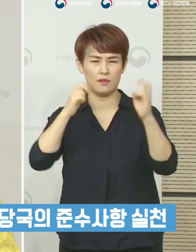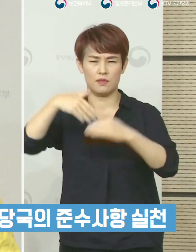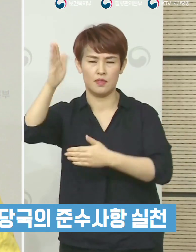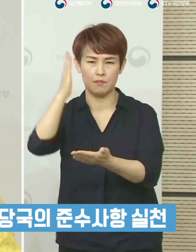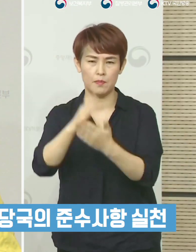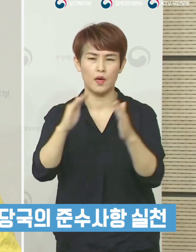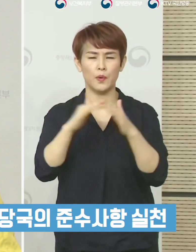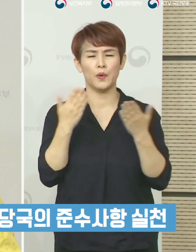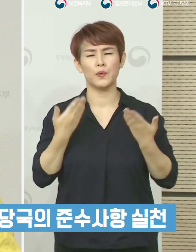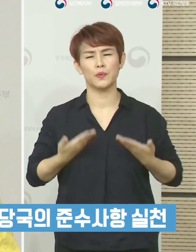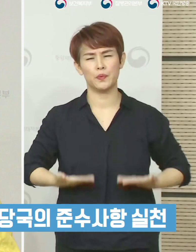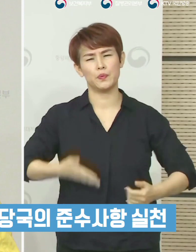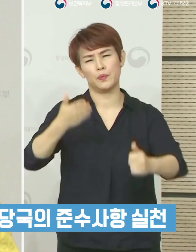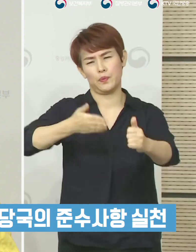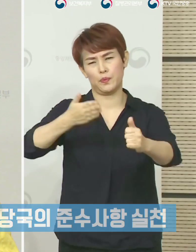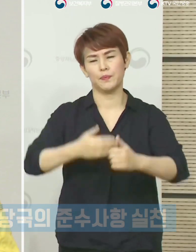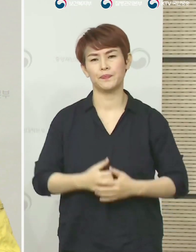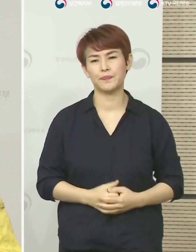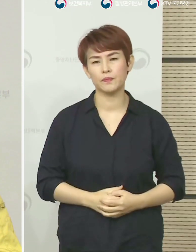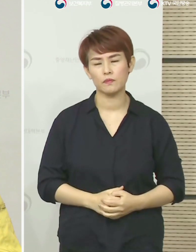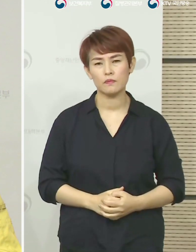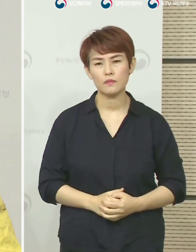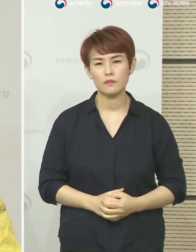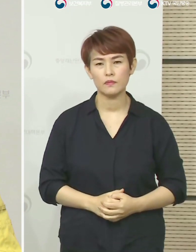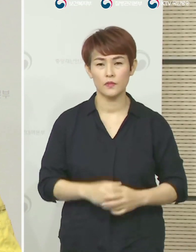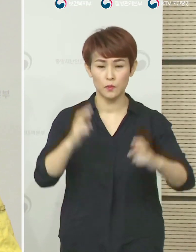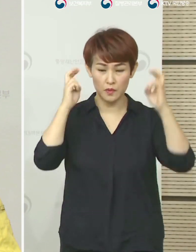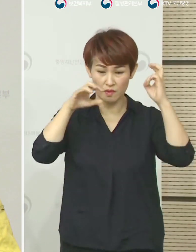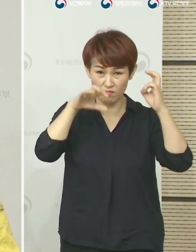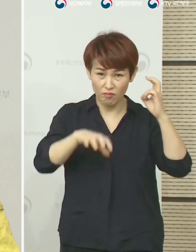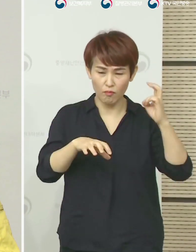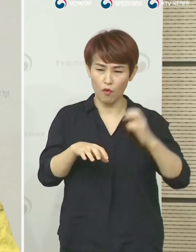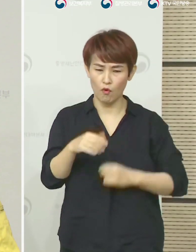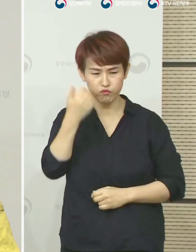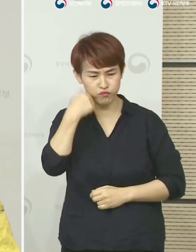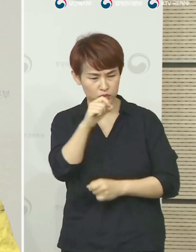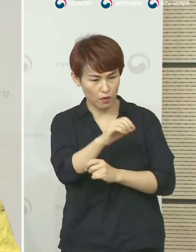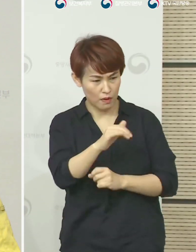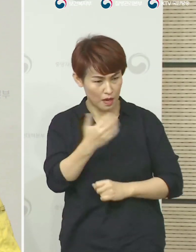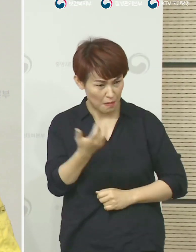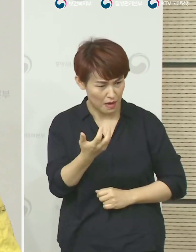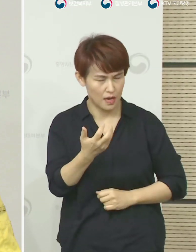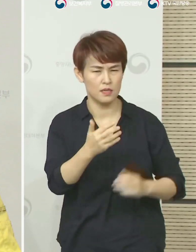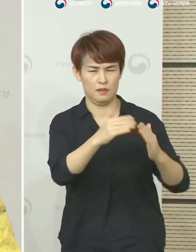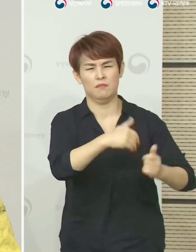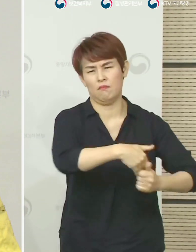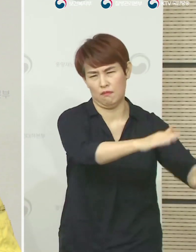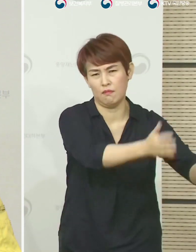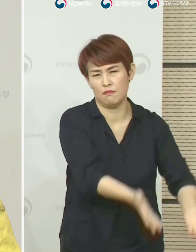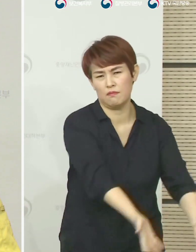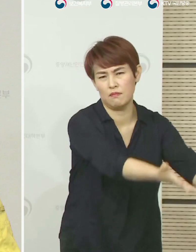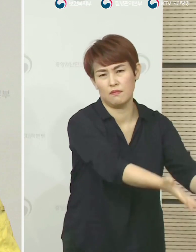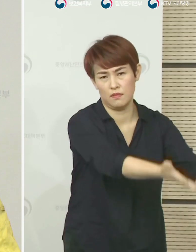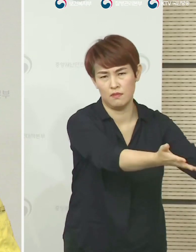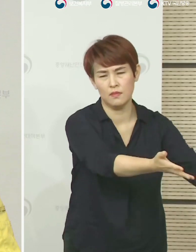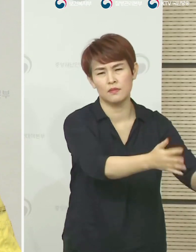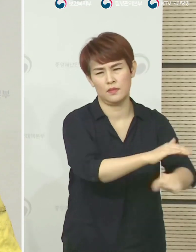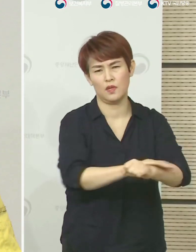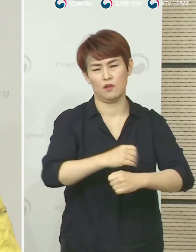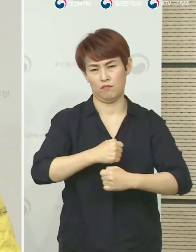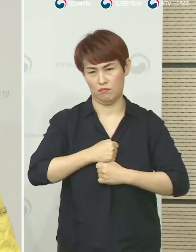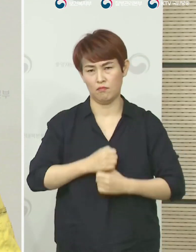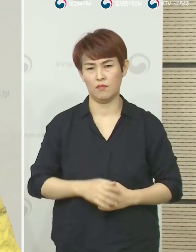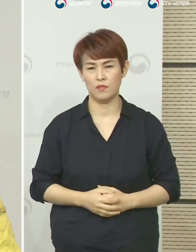쉬는 것을 부탁드립니다. 직장에서도 직원이 아프면 집으로 보내기를 꼭 지켜주시고 건강거리